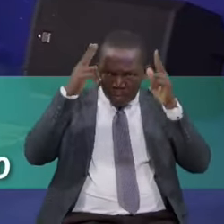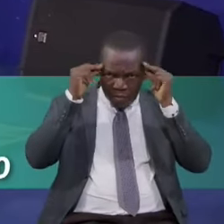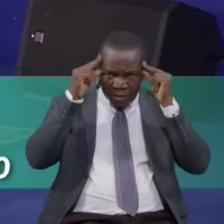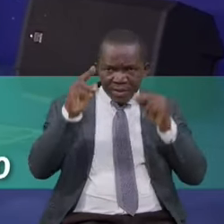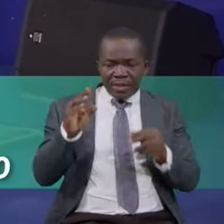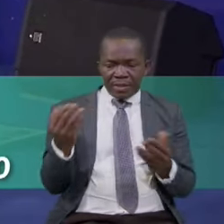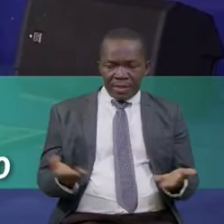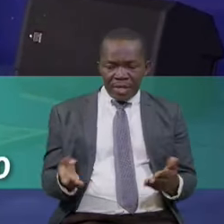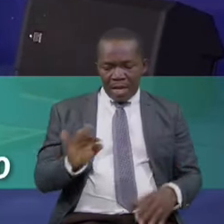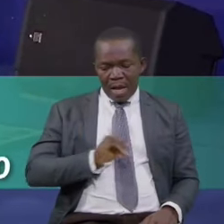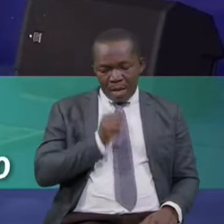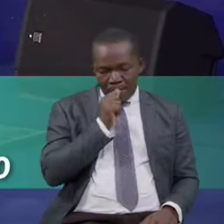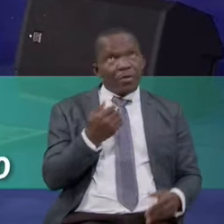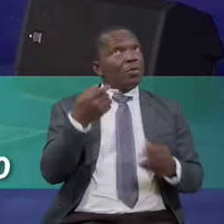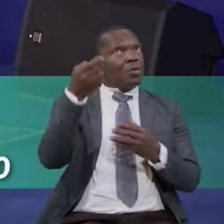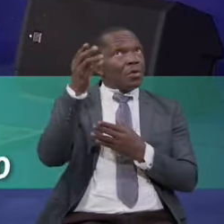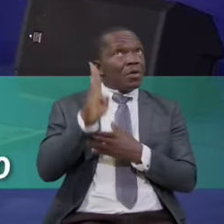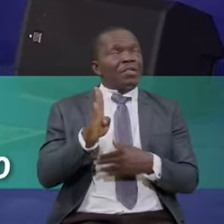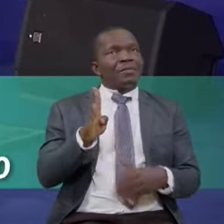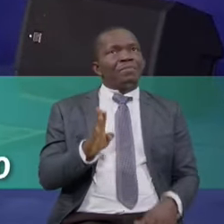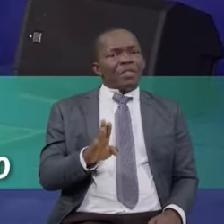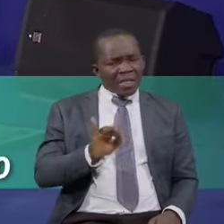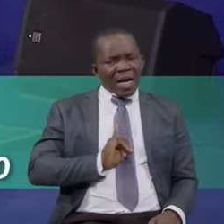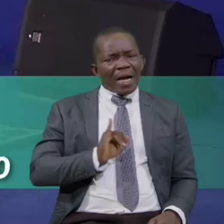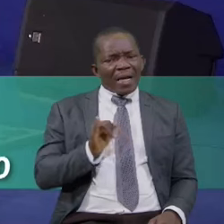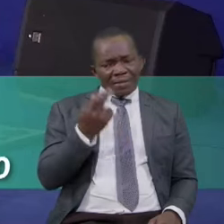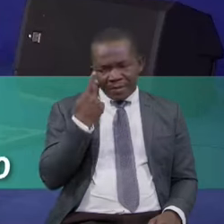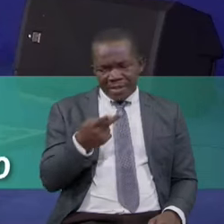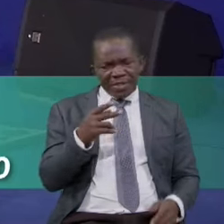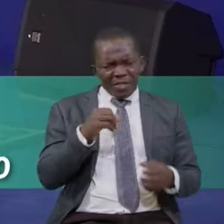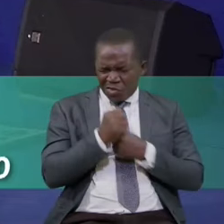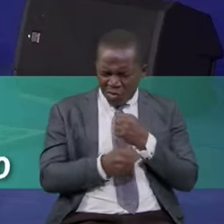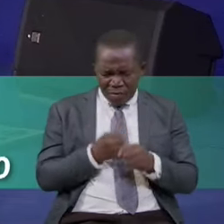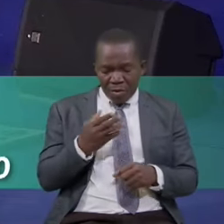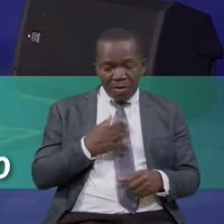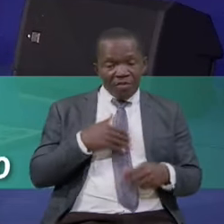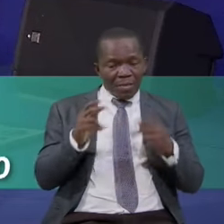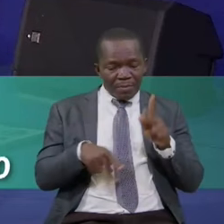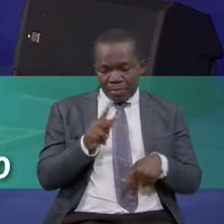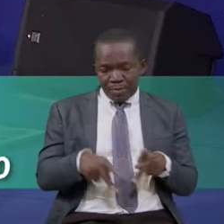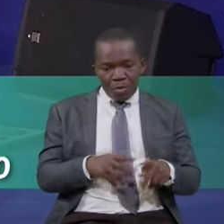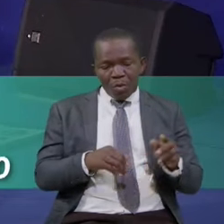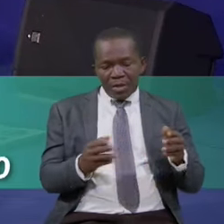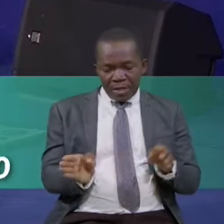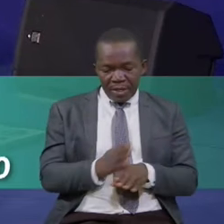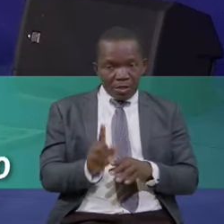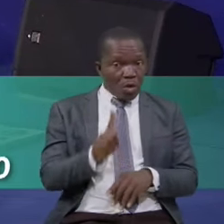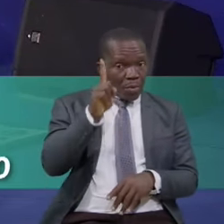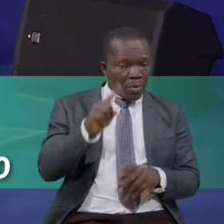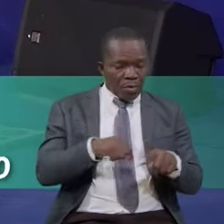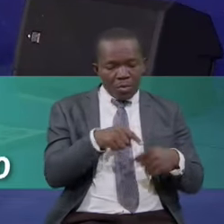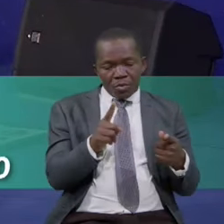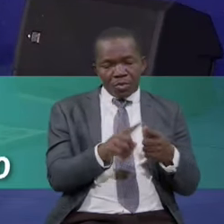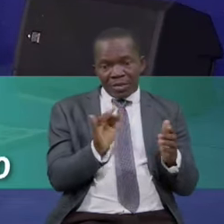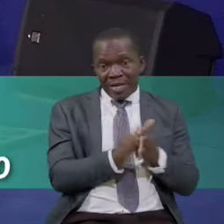d'Israël et je suis venu les délivrer lève-toi et va dans va en Égypte